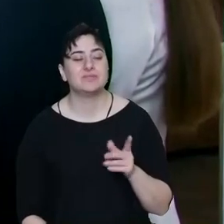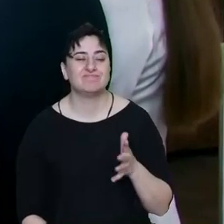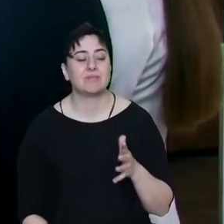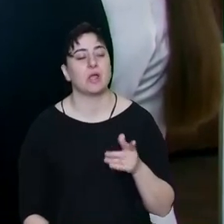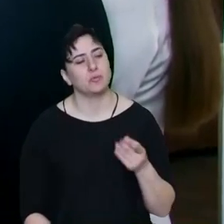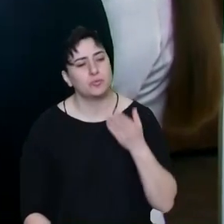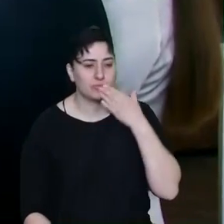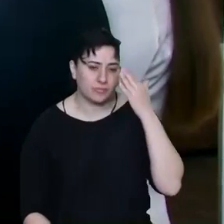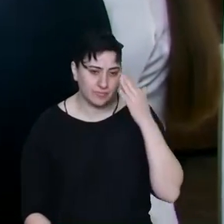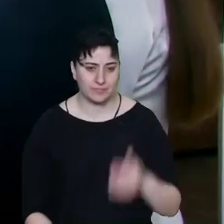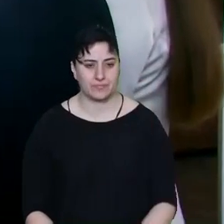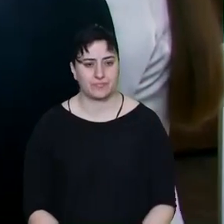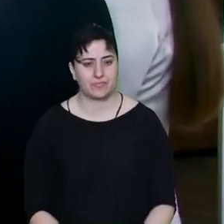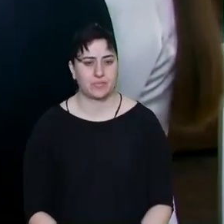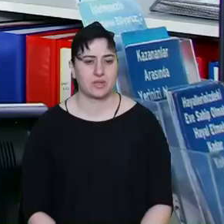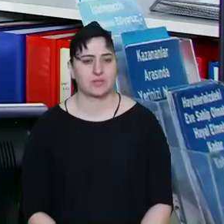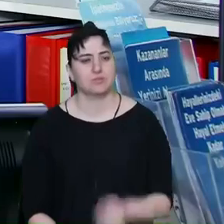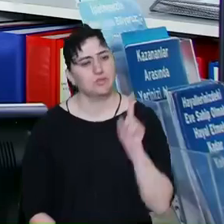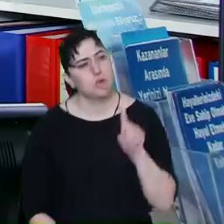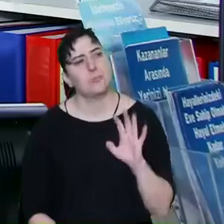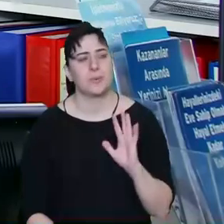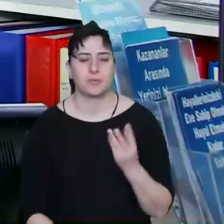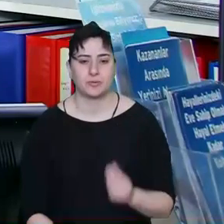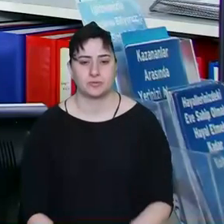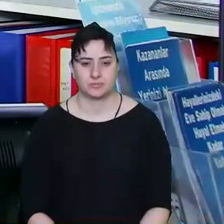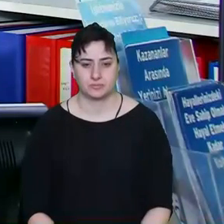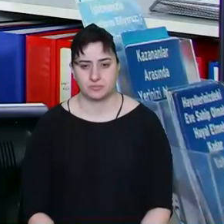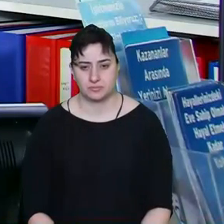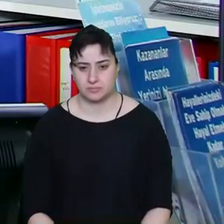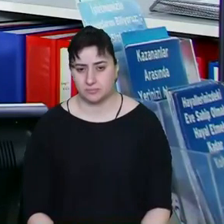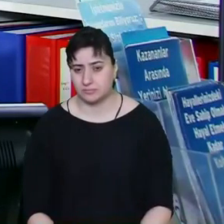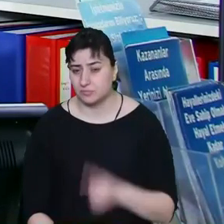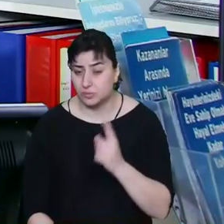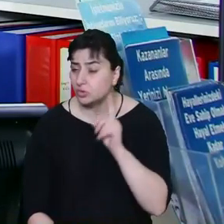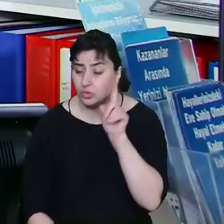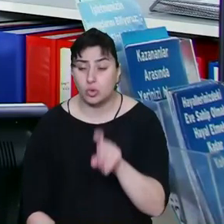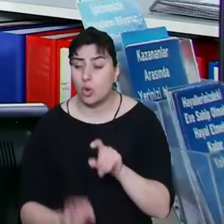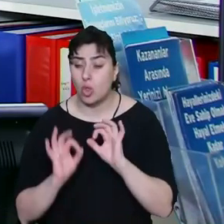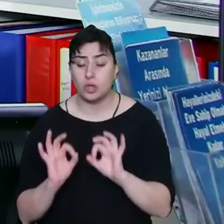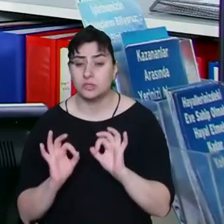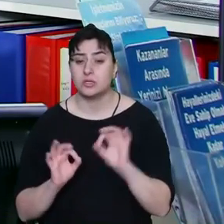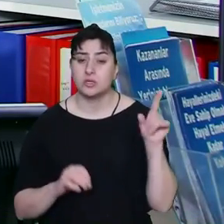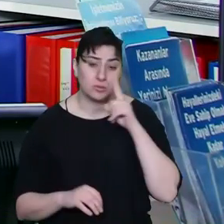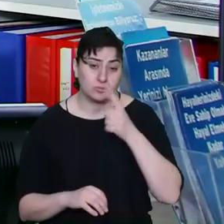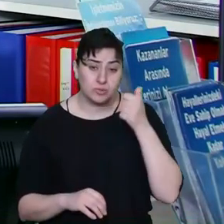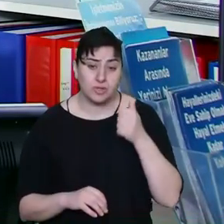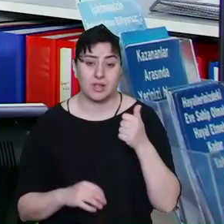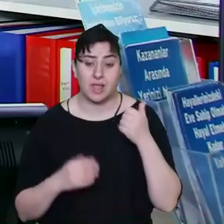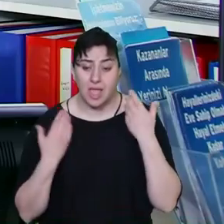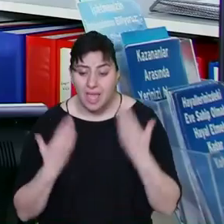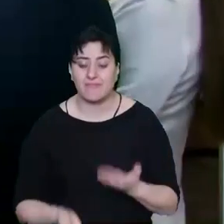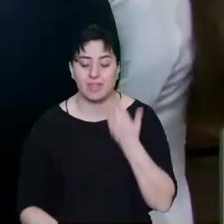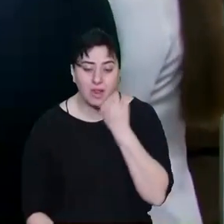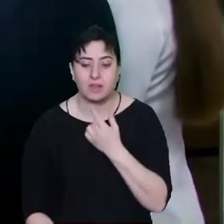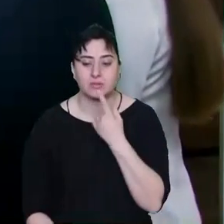değil. Sormayabilirim, olabilir yani. Ya Nurhan'cığım anlamıyor musun? Yani öyle bir soru soracağız ki müdür bey evet yalan